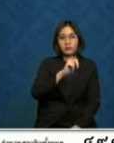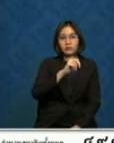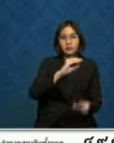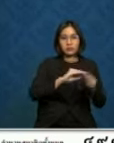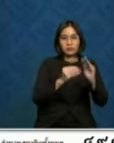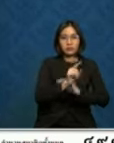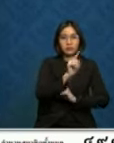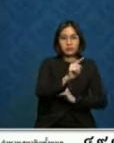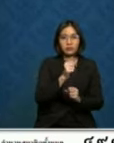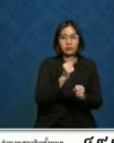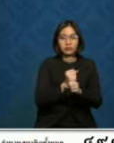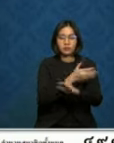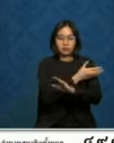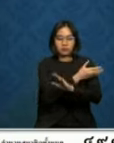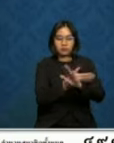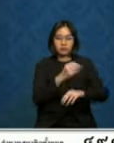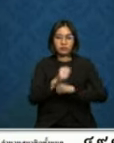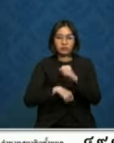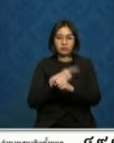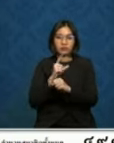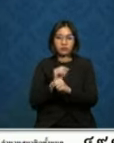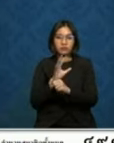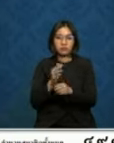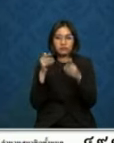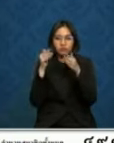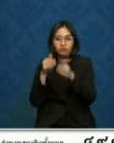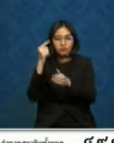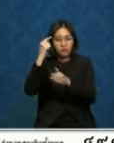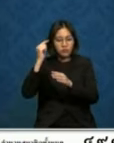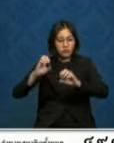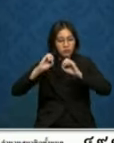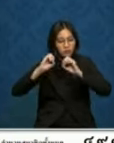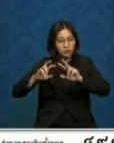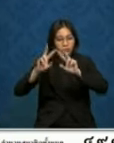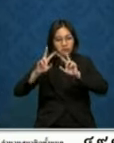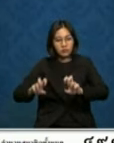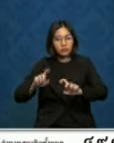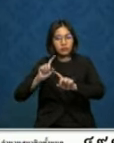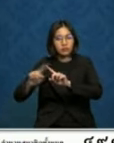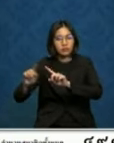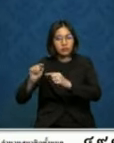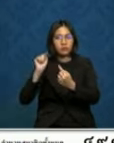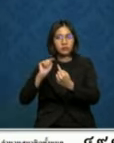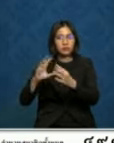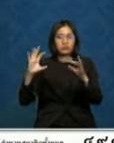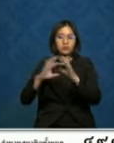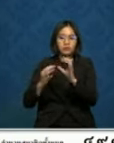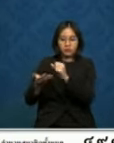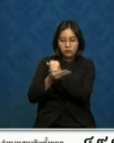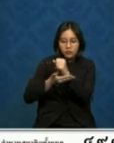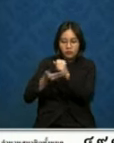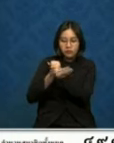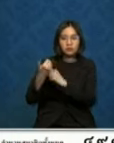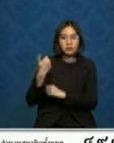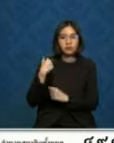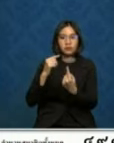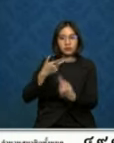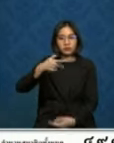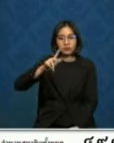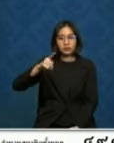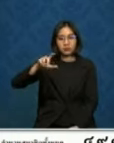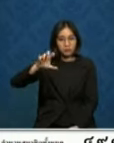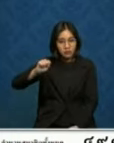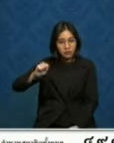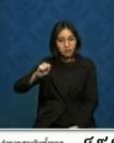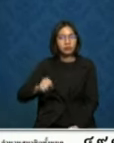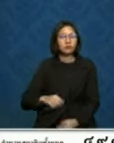มากว่า25ปีมุ่งเน้นไปที่การปลูกจิตสำนึกในเรื่องของยาเสพติดครับจากปปส.